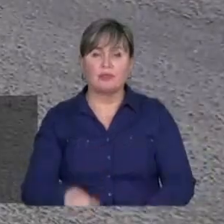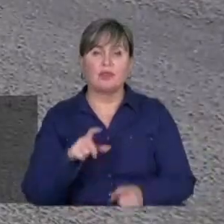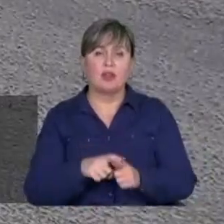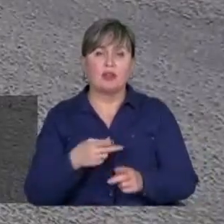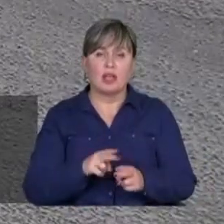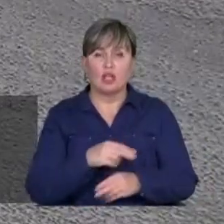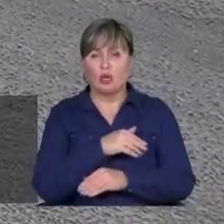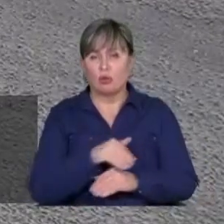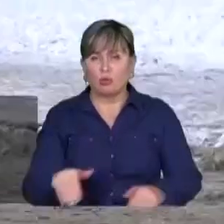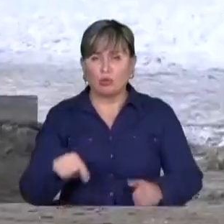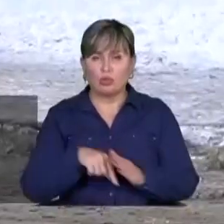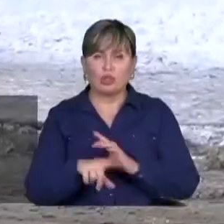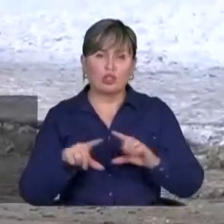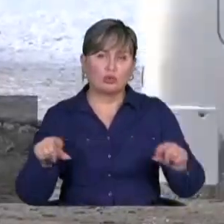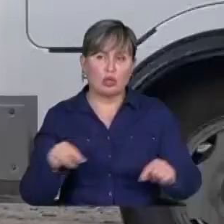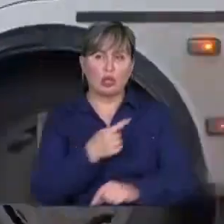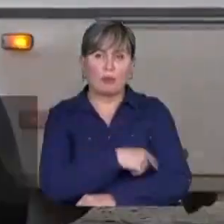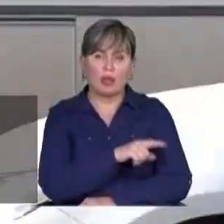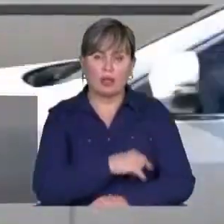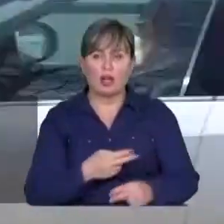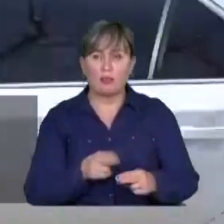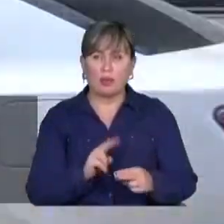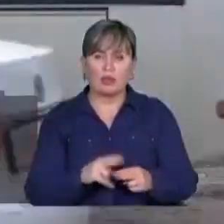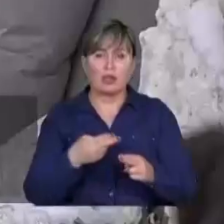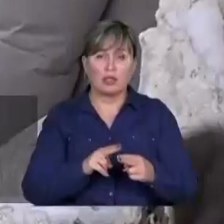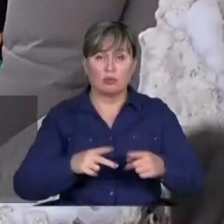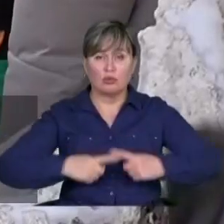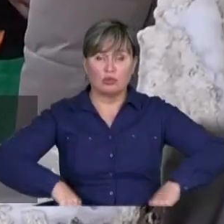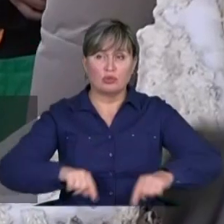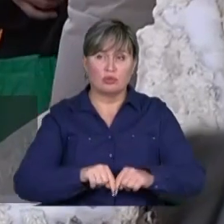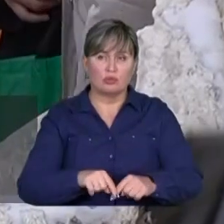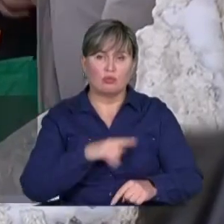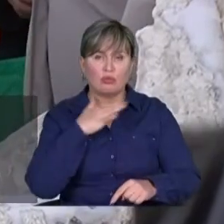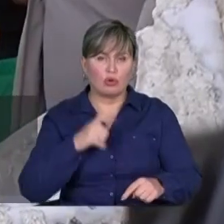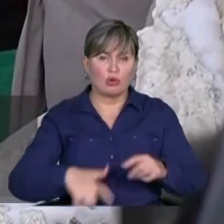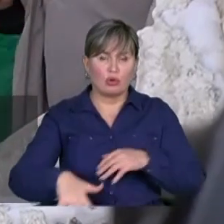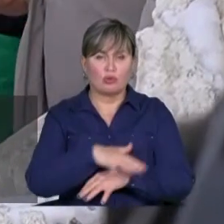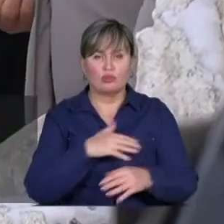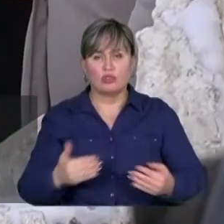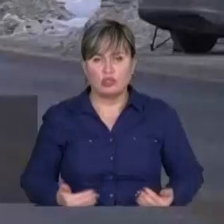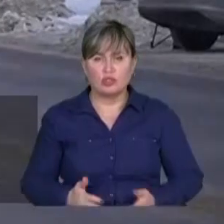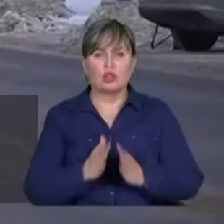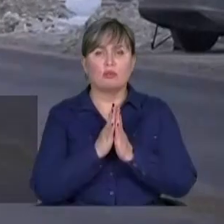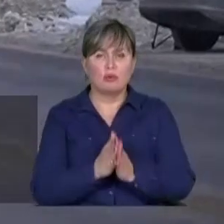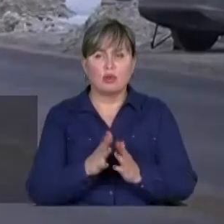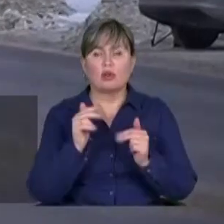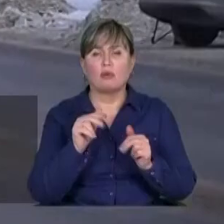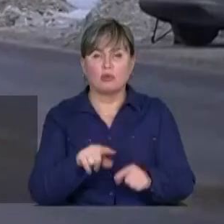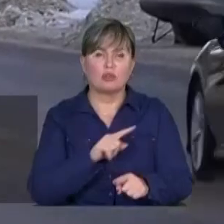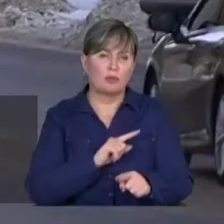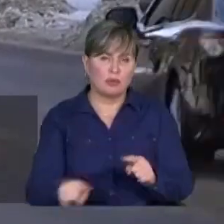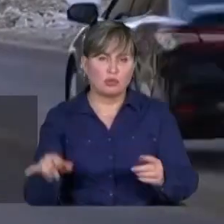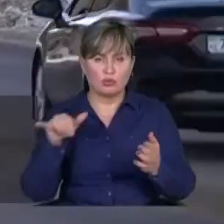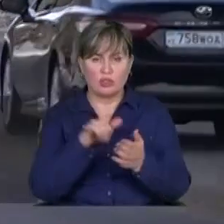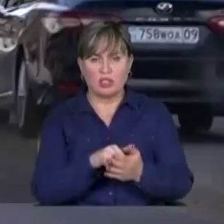этой улице расположены школа и поликлиника, поэтому на этом участке большой поток людей. Жители просят чиновников как можно скорее